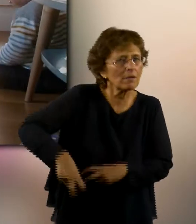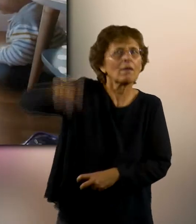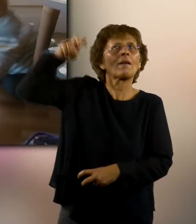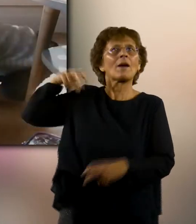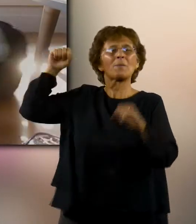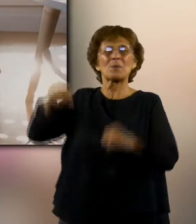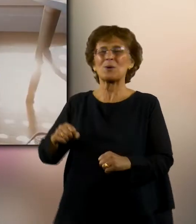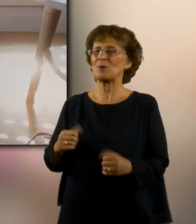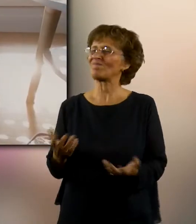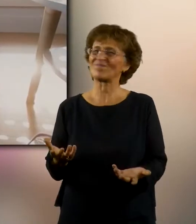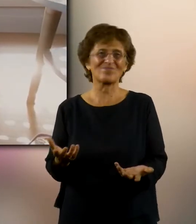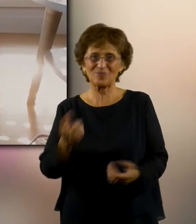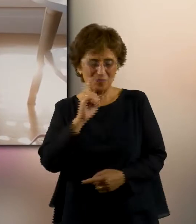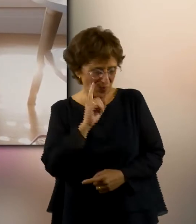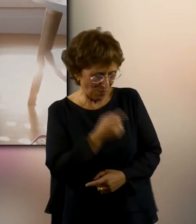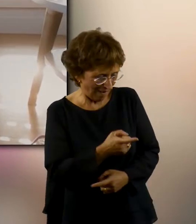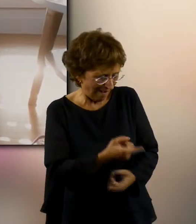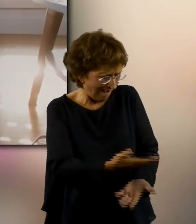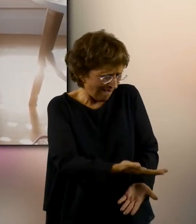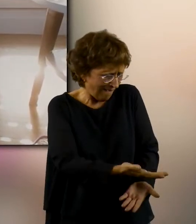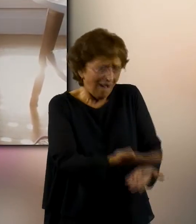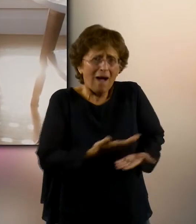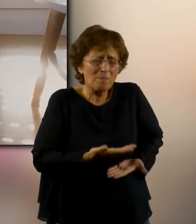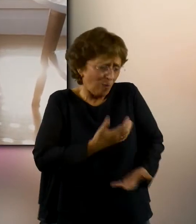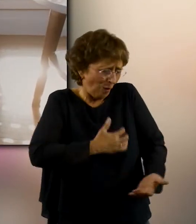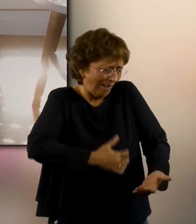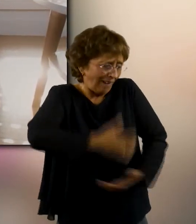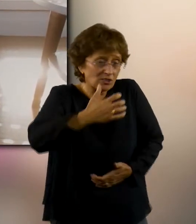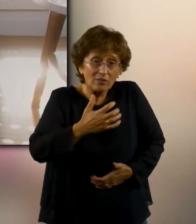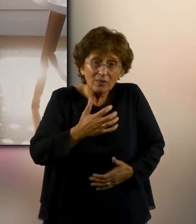Antonin nous apporte tellement de choses qu'aujourd'hui on n'imagine pas notre vie